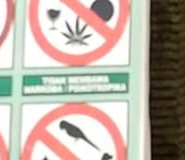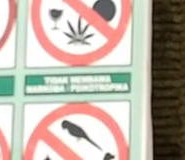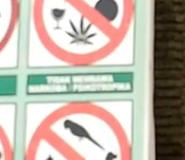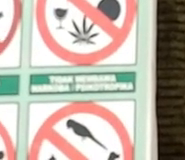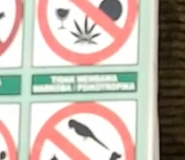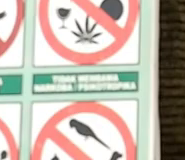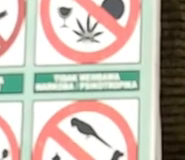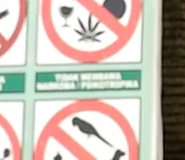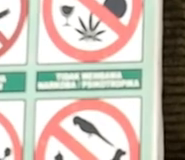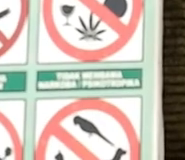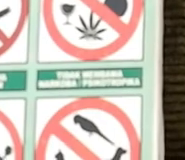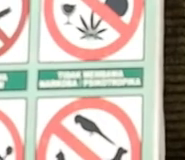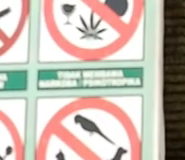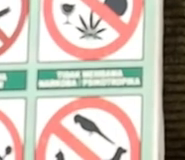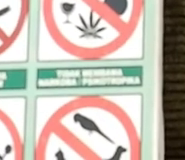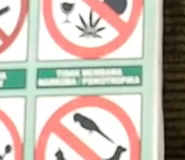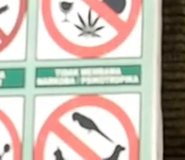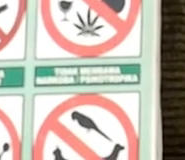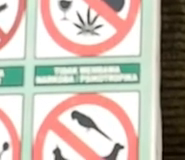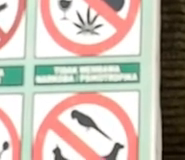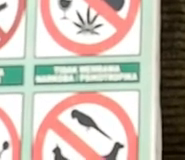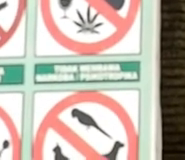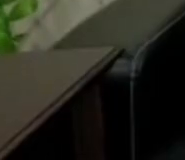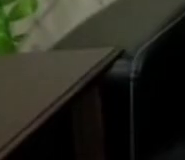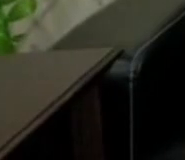membantu masyarakat pencari keadilan. Terima kasih PN